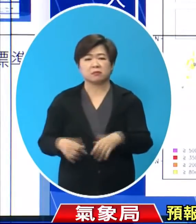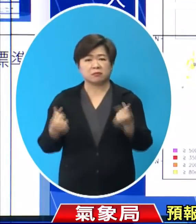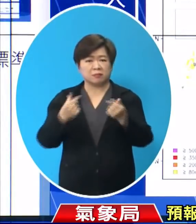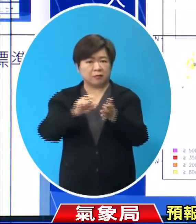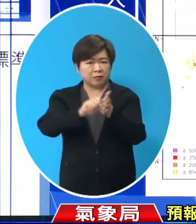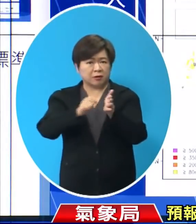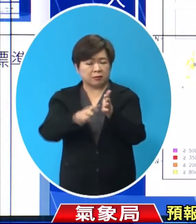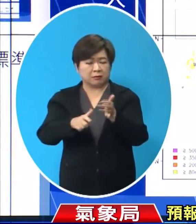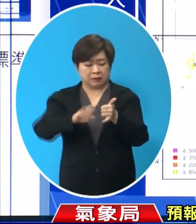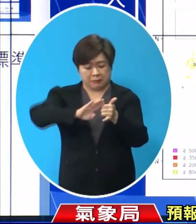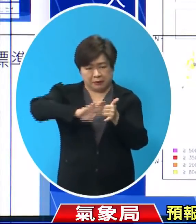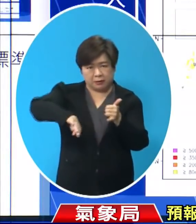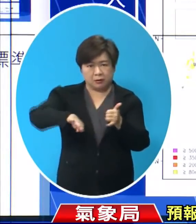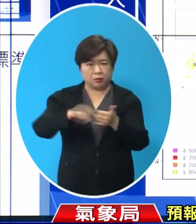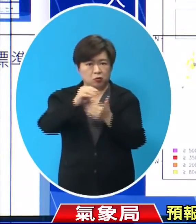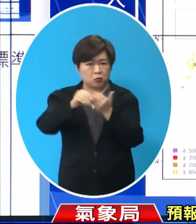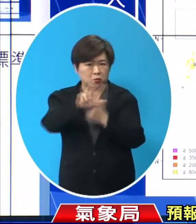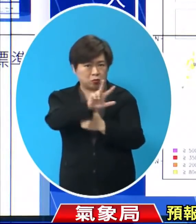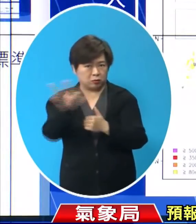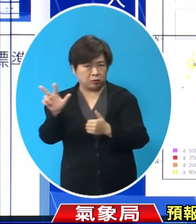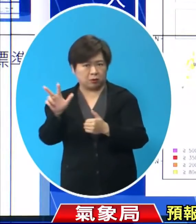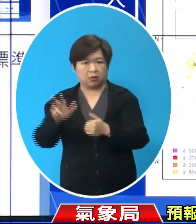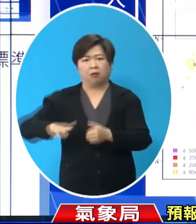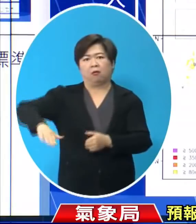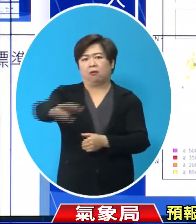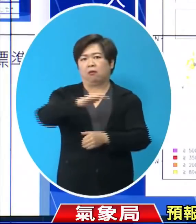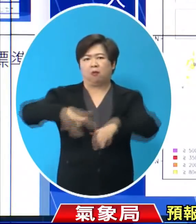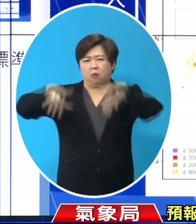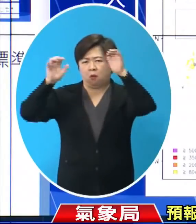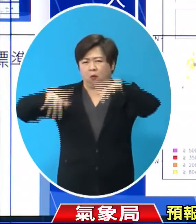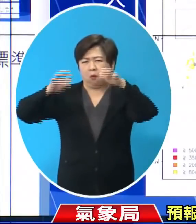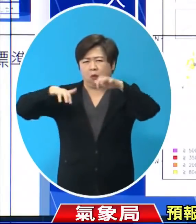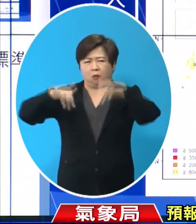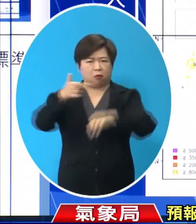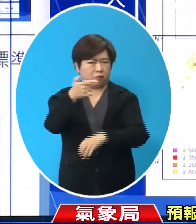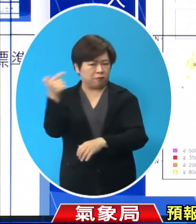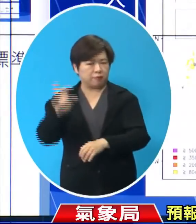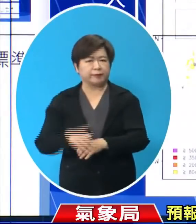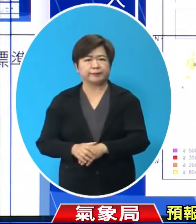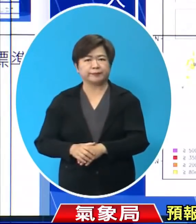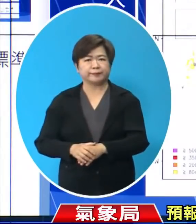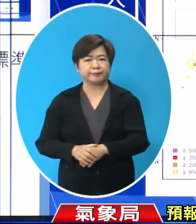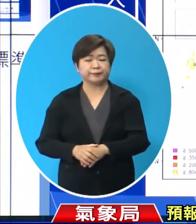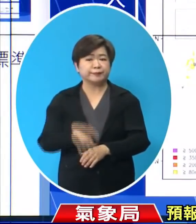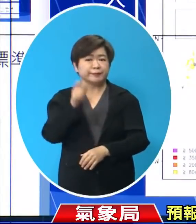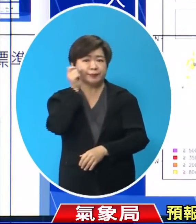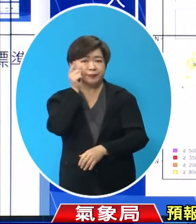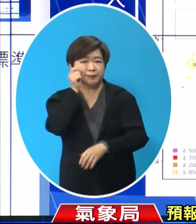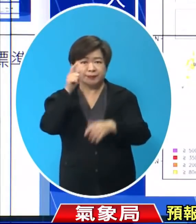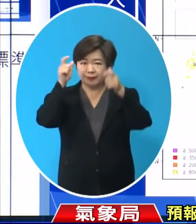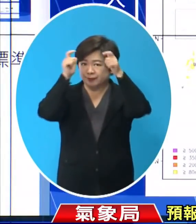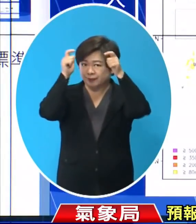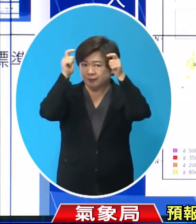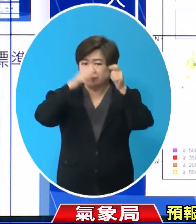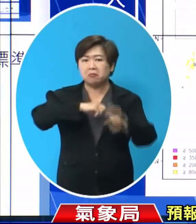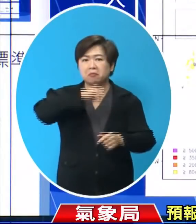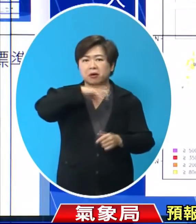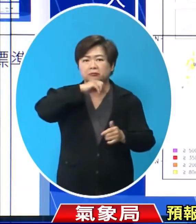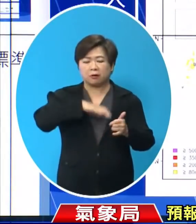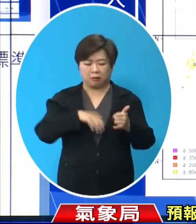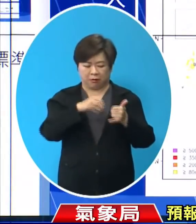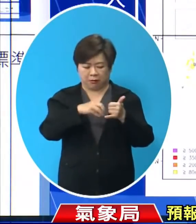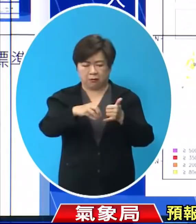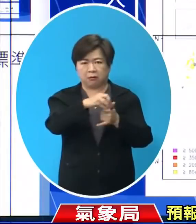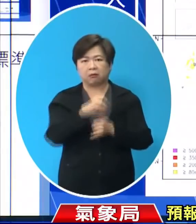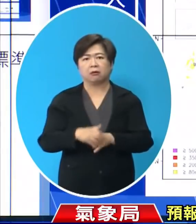义以南是橙色的区域，都出现了广泛的豪雨等级的降雨，尤其是在台南、高雄、屏东个